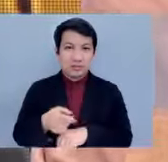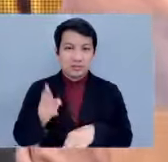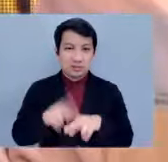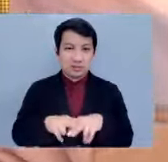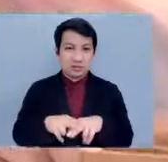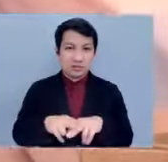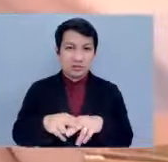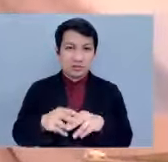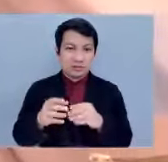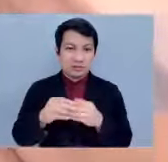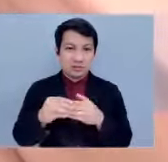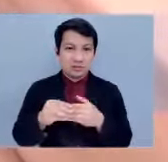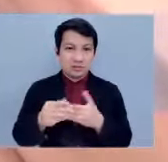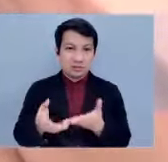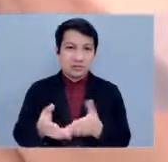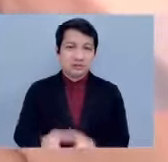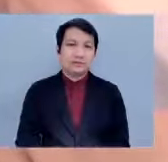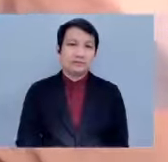waste. Yeah.